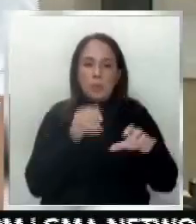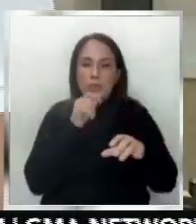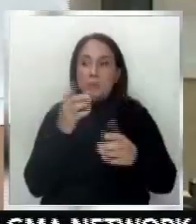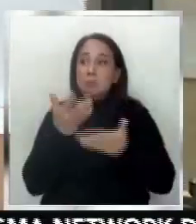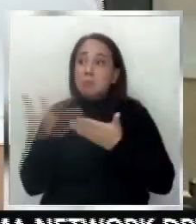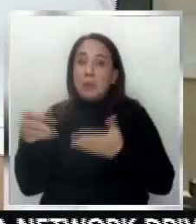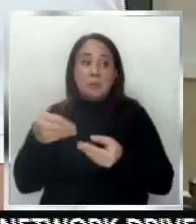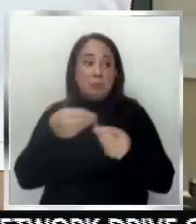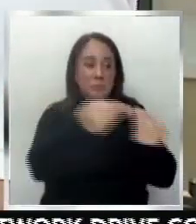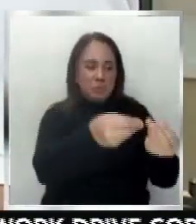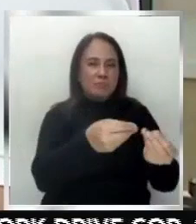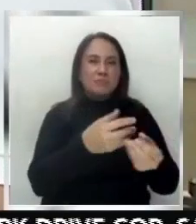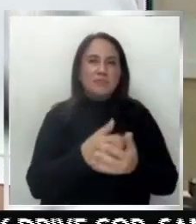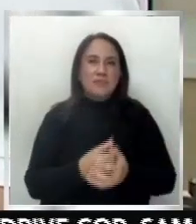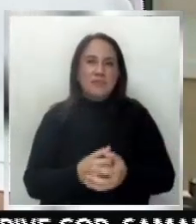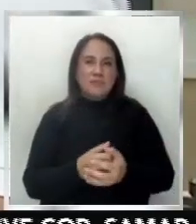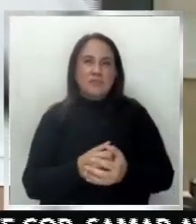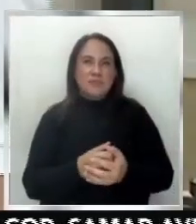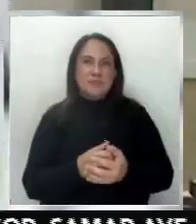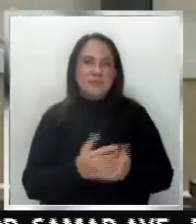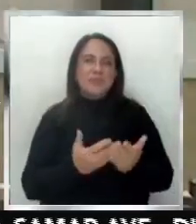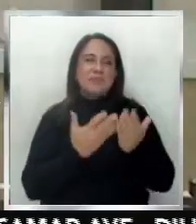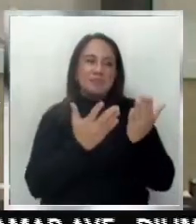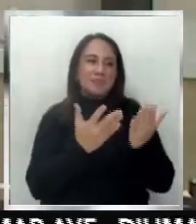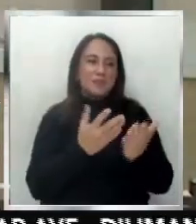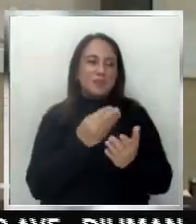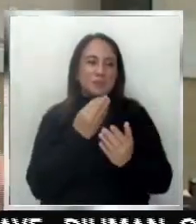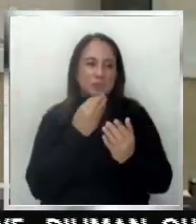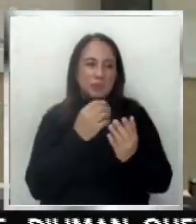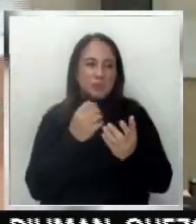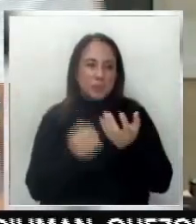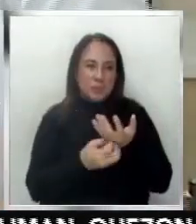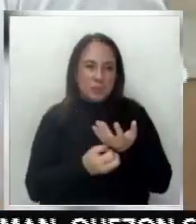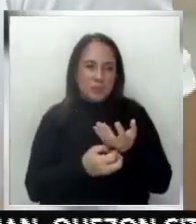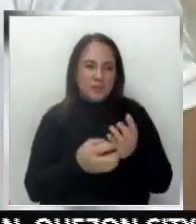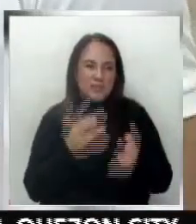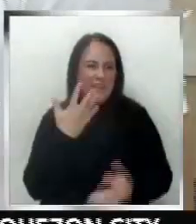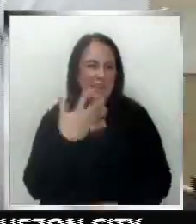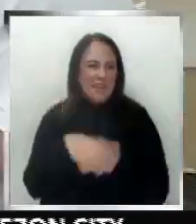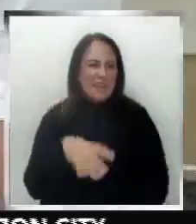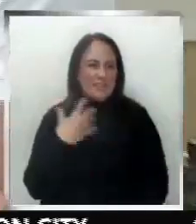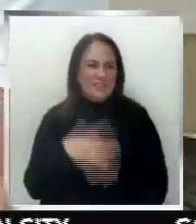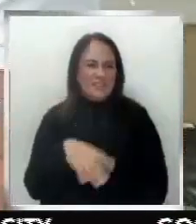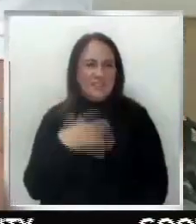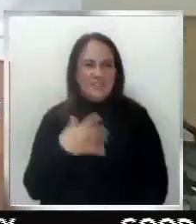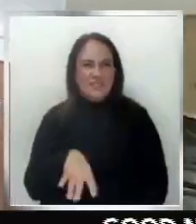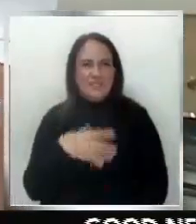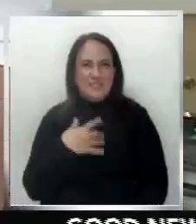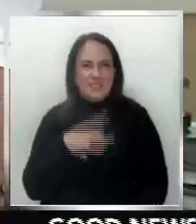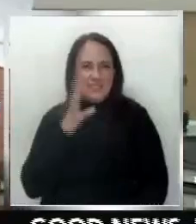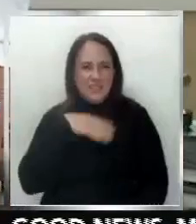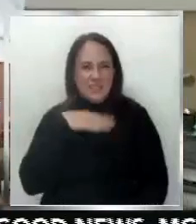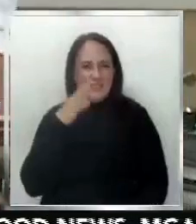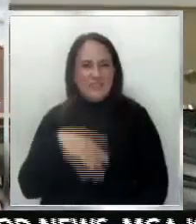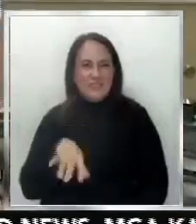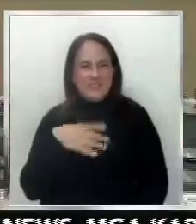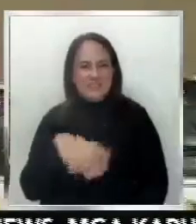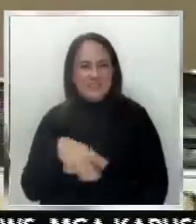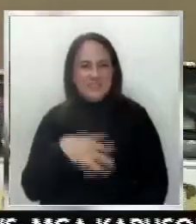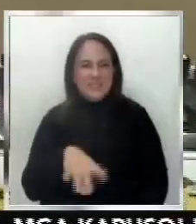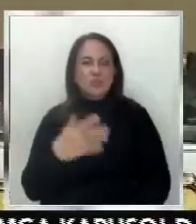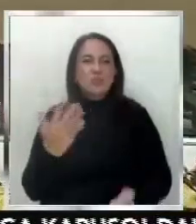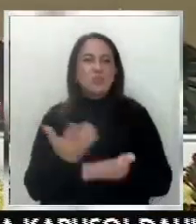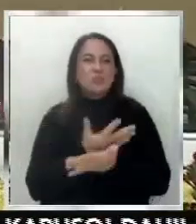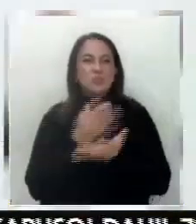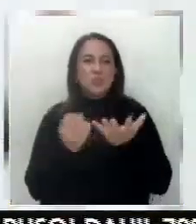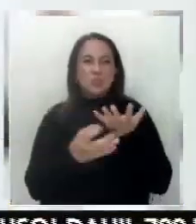luto ko. Po. Oh. Ano ba? Ah, init? Hoy, ano ba? Libre. Oo nga, bagong luto. Ang